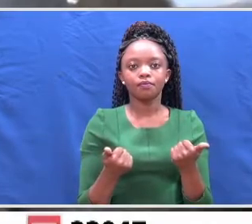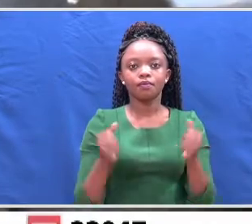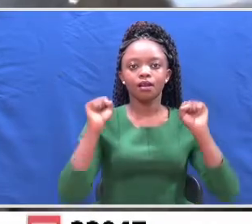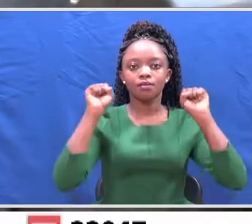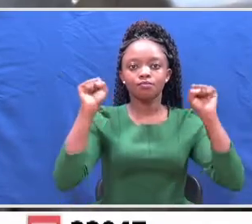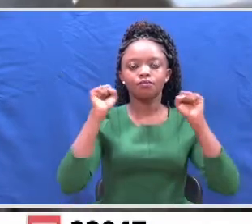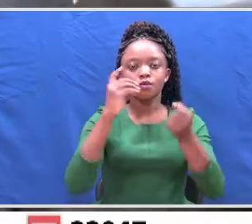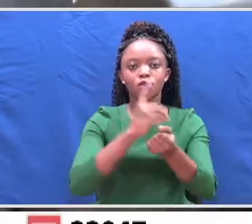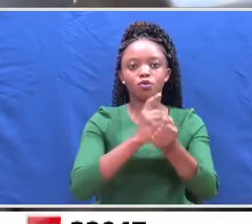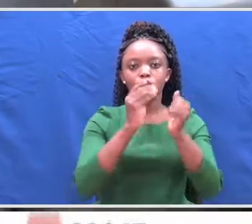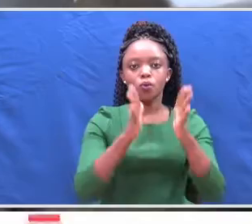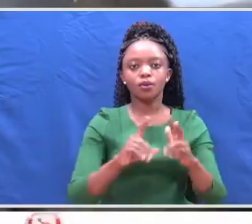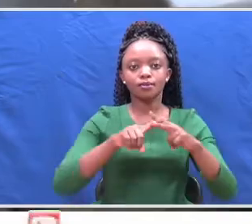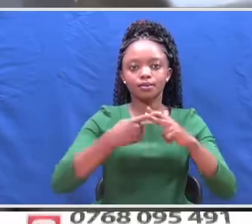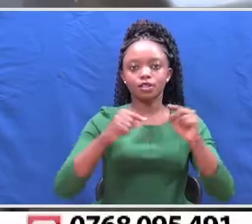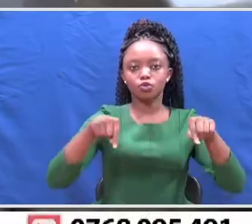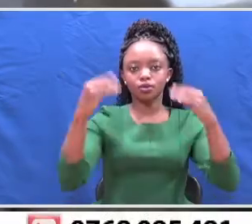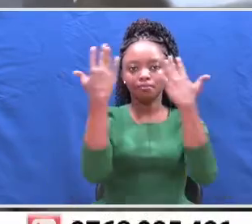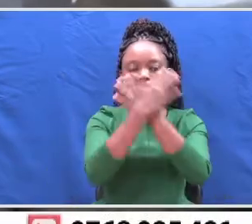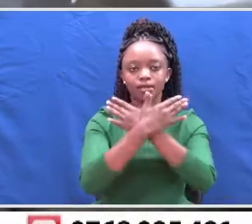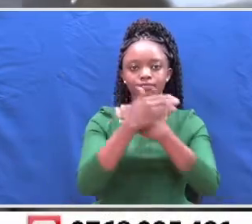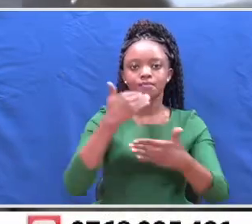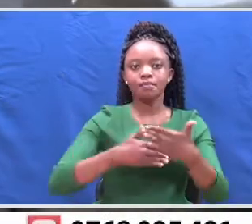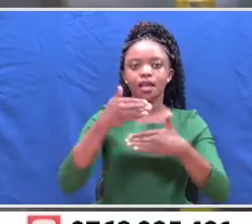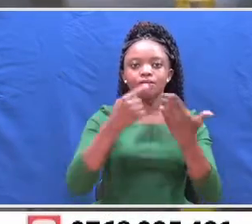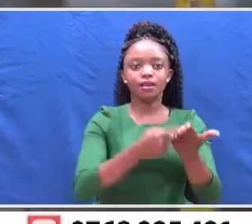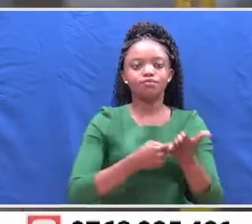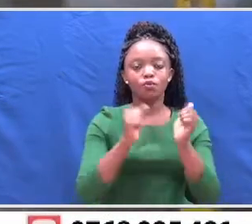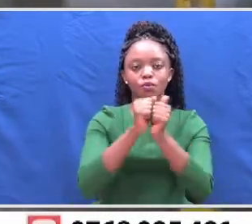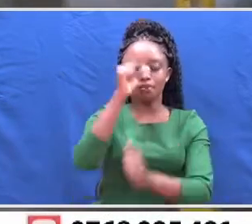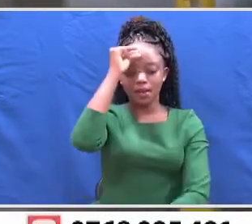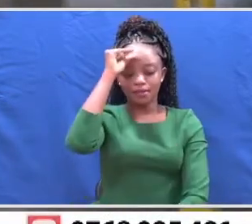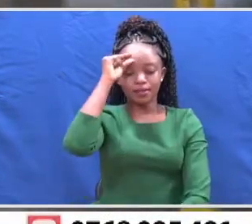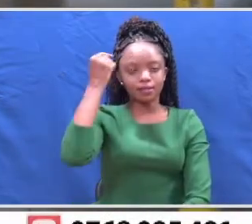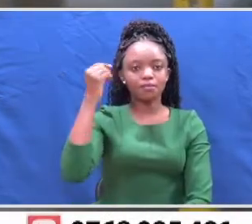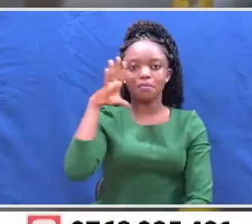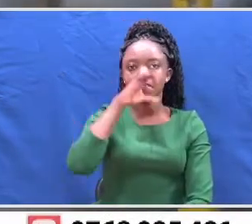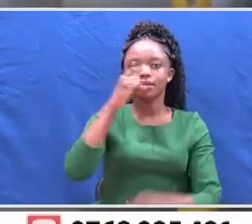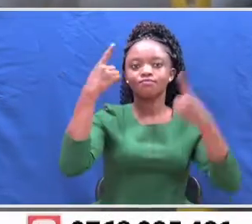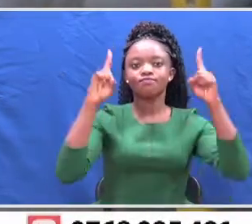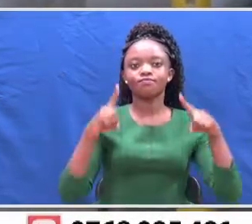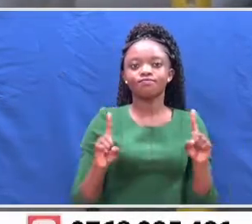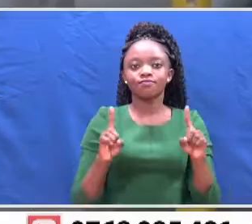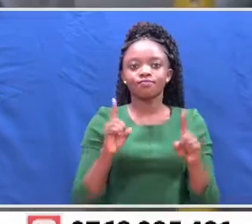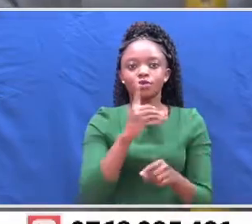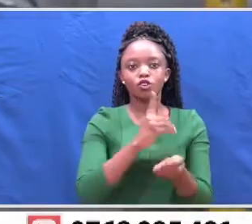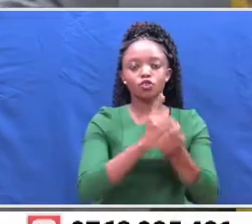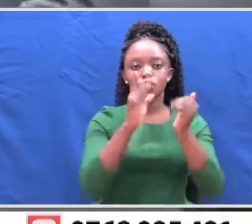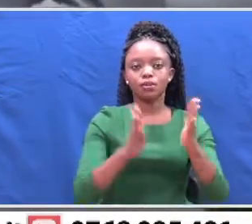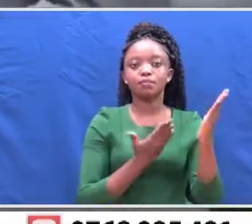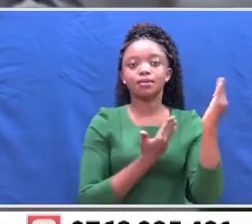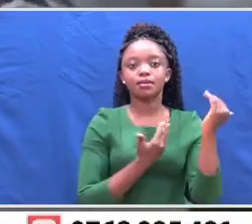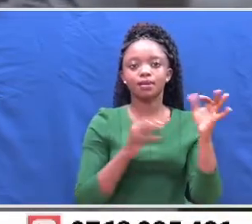Mgomo wa madaktari unaanza usiku wa leo baada ya mazungumzo kati yao na serikali kukosa kuafikia lolote. Madaktari